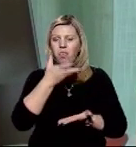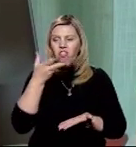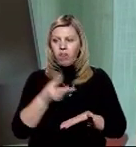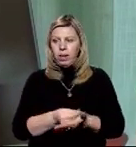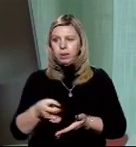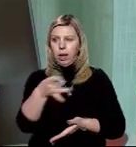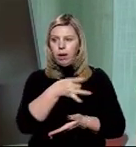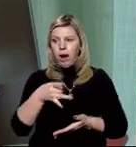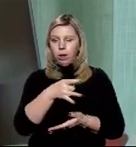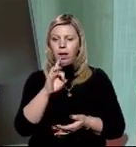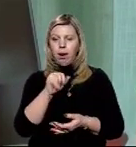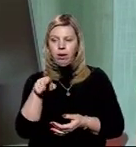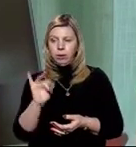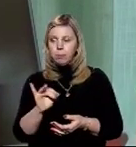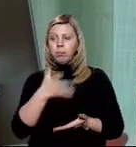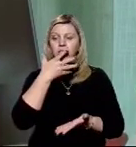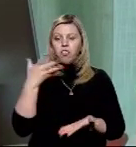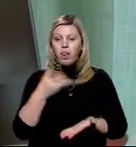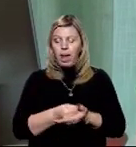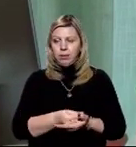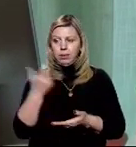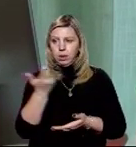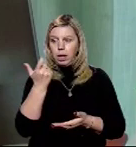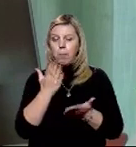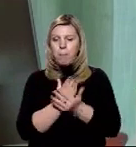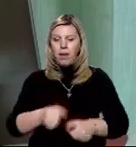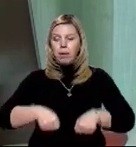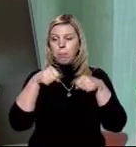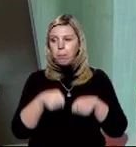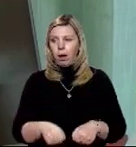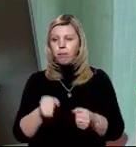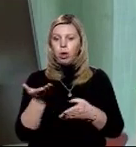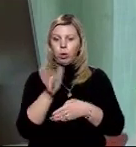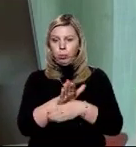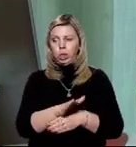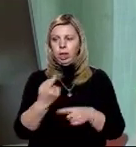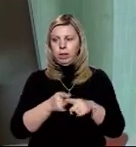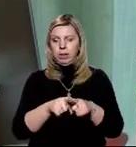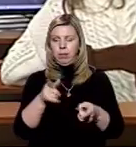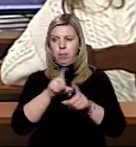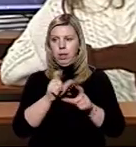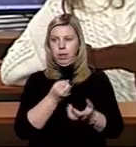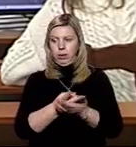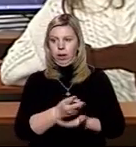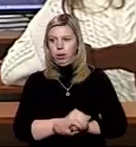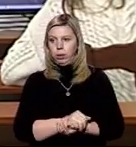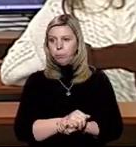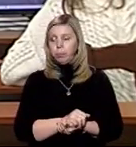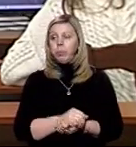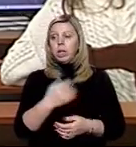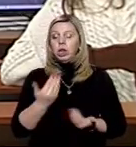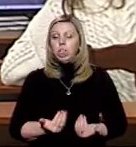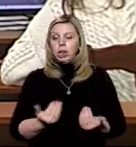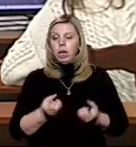власністю районної ради. Власник має право розпоряджатися цим закладом.